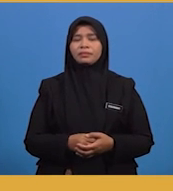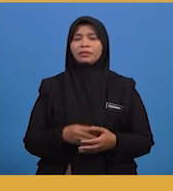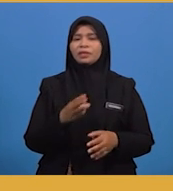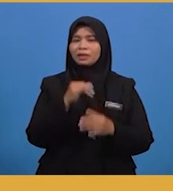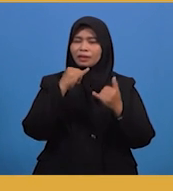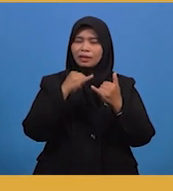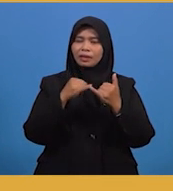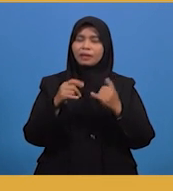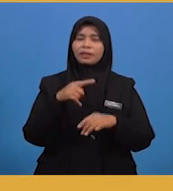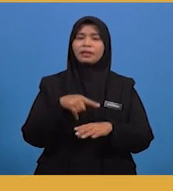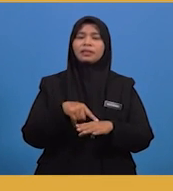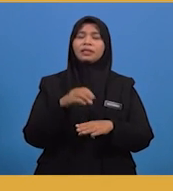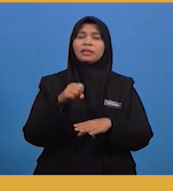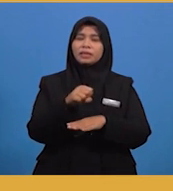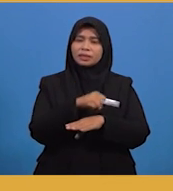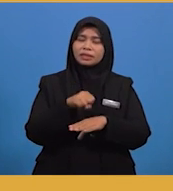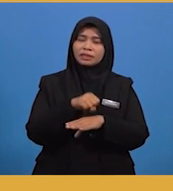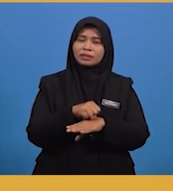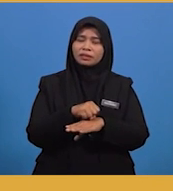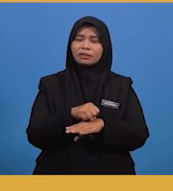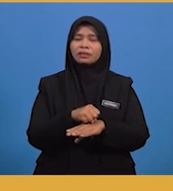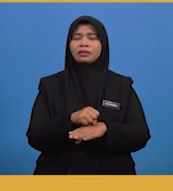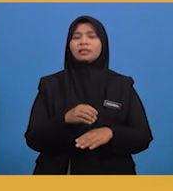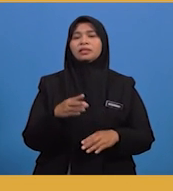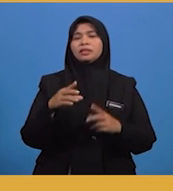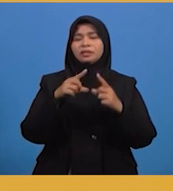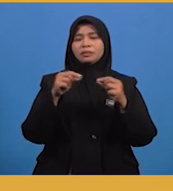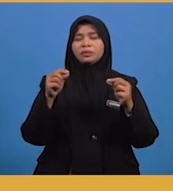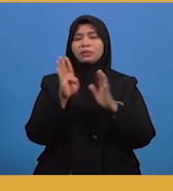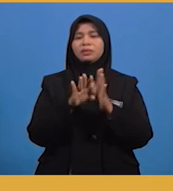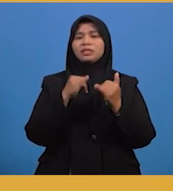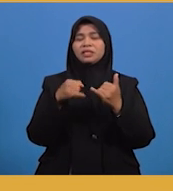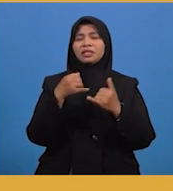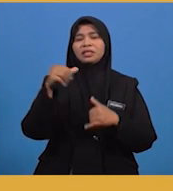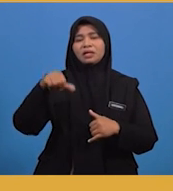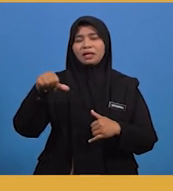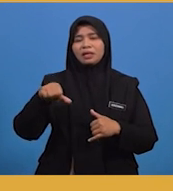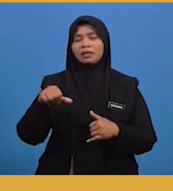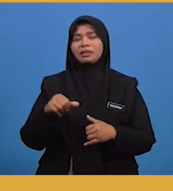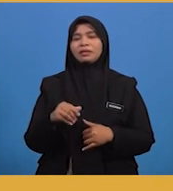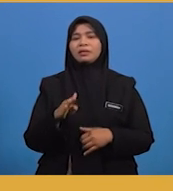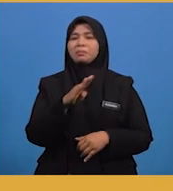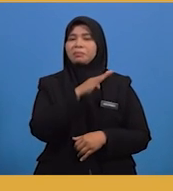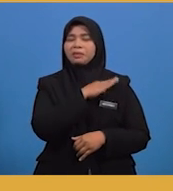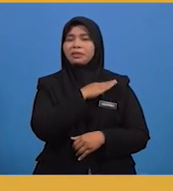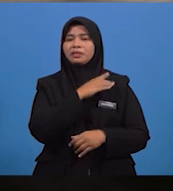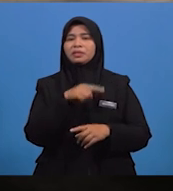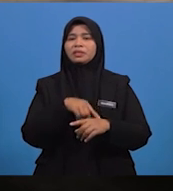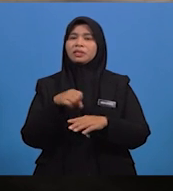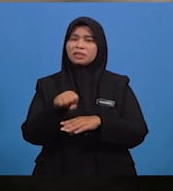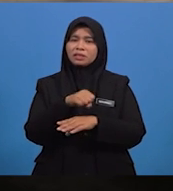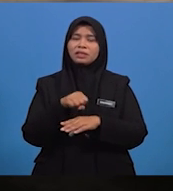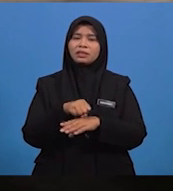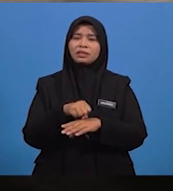Singapura, di mana Jepun berjaya mengalahkan kubu British di Singapura.